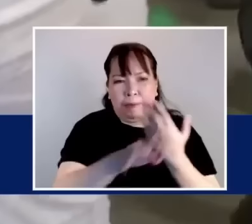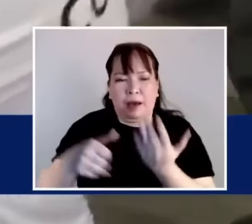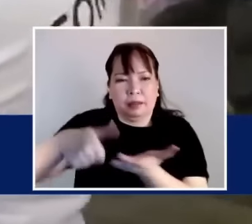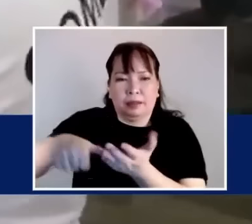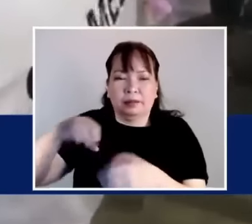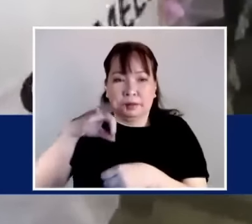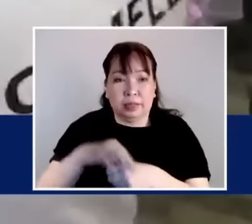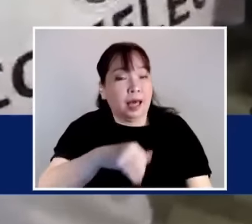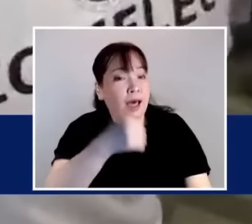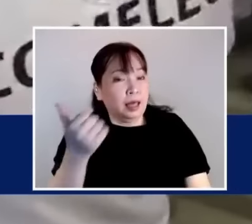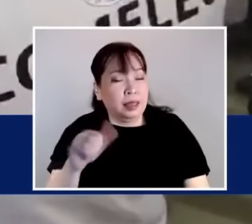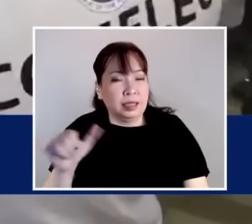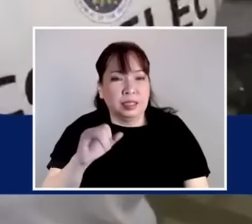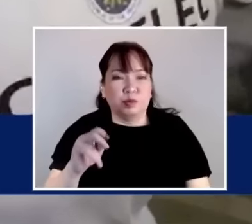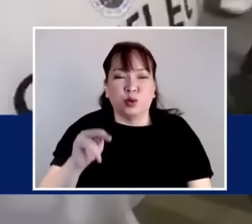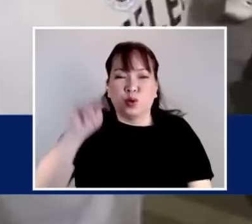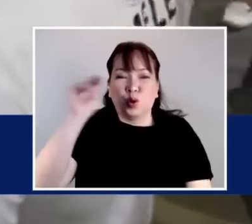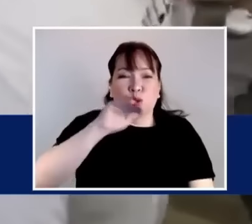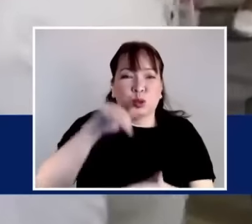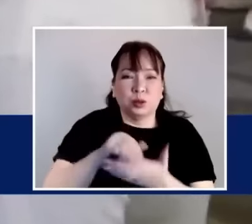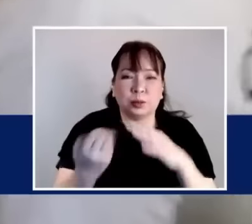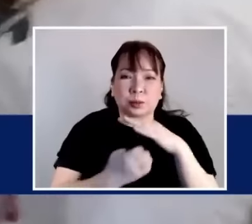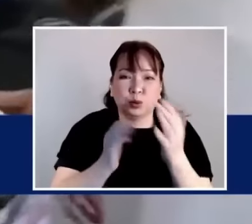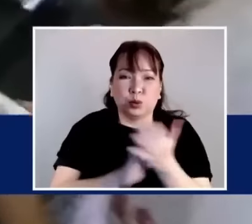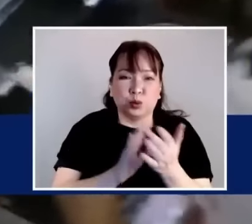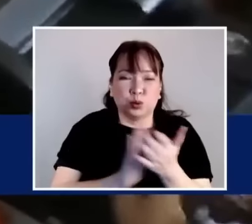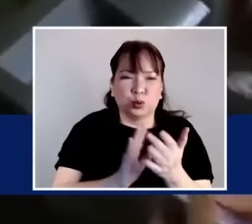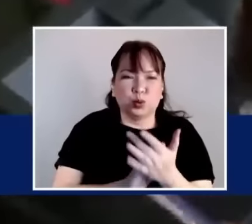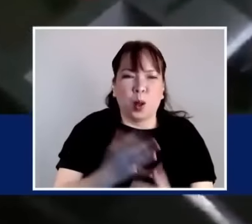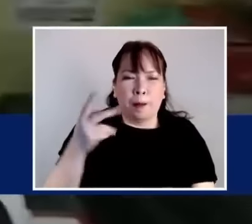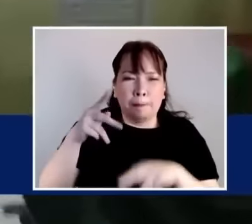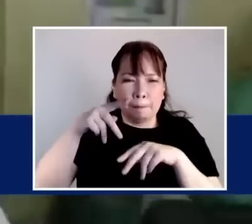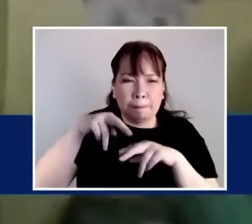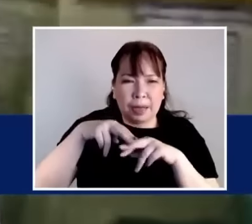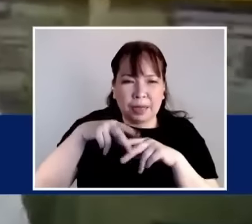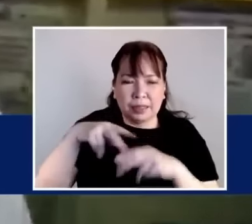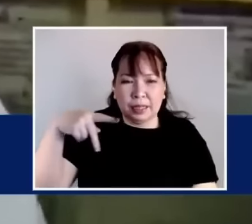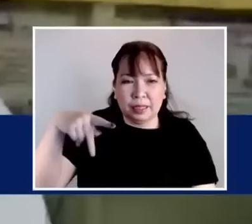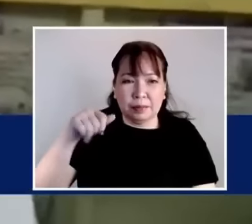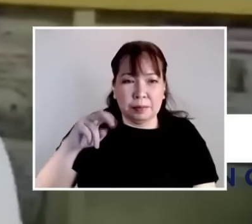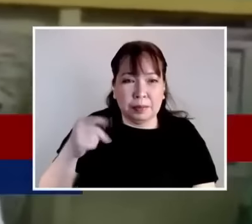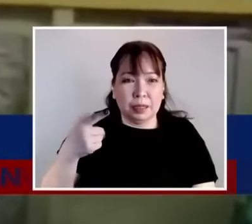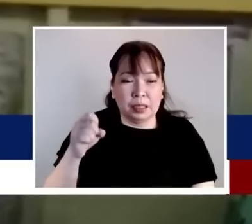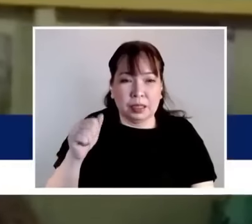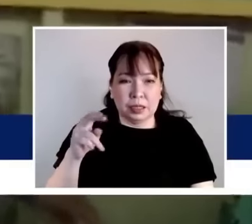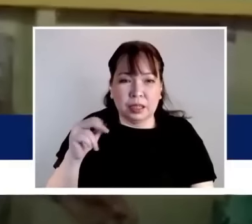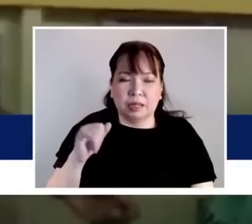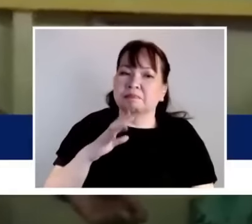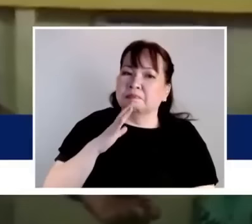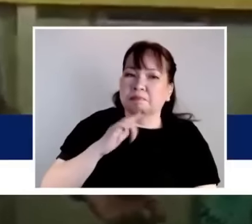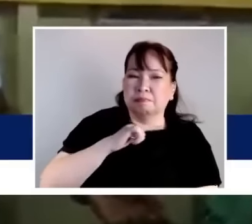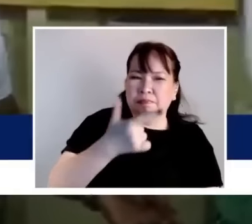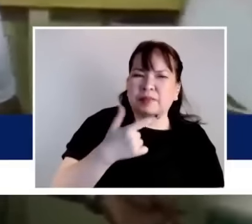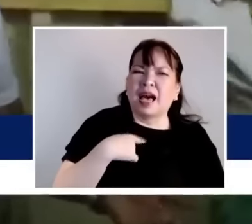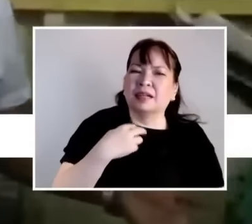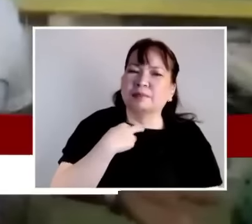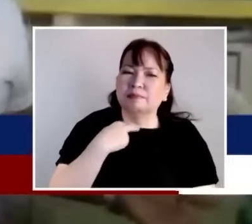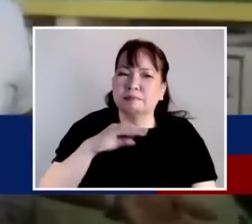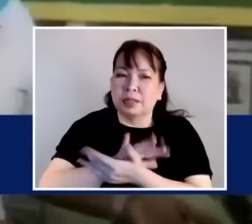sa North Central Elementary School sa Binalonan, Pangasinan. Nagkaroon ng paper jam, kaya hindi na